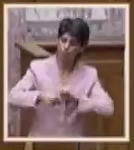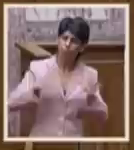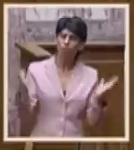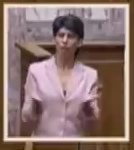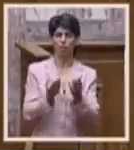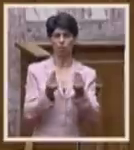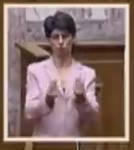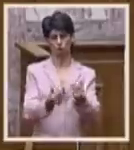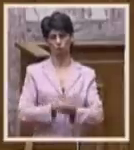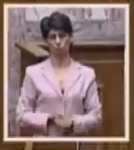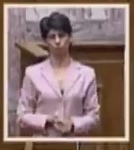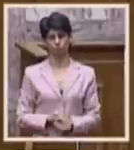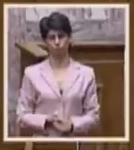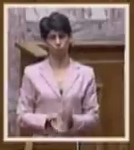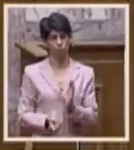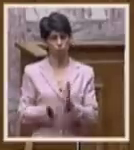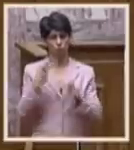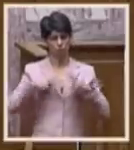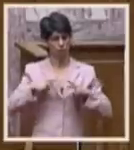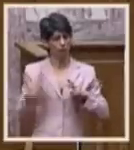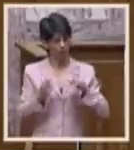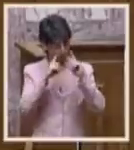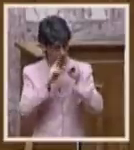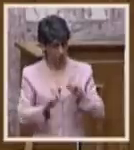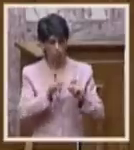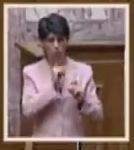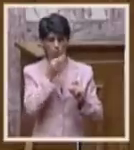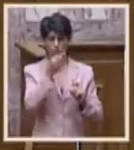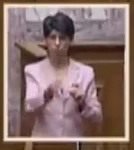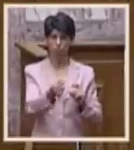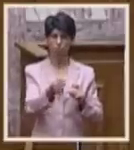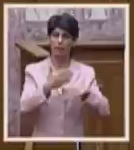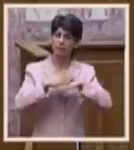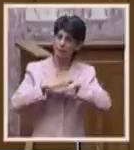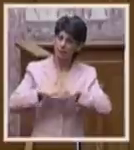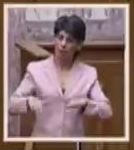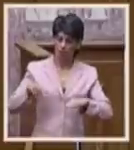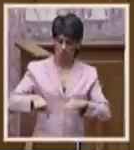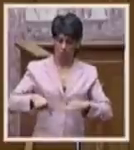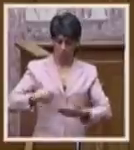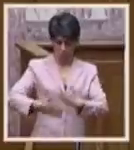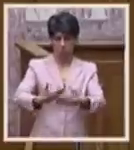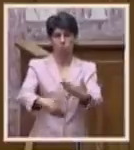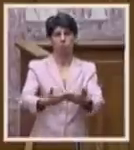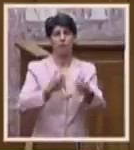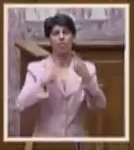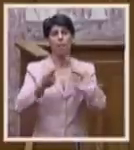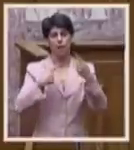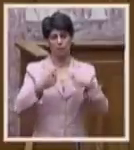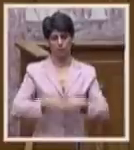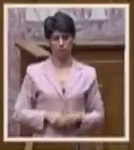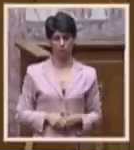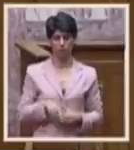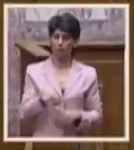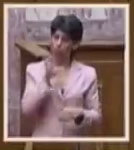Η νέα κυβέρνηση έχει ως πρώτο καθήκον, όπως είπα, να ολοκληρώσουμε την τρέχουσα διαπραγμάτευση. Είναι